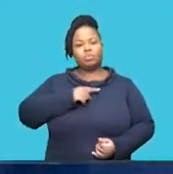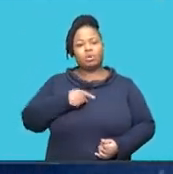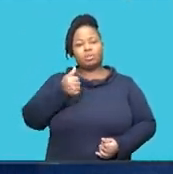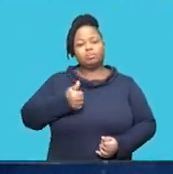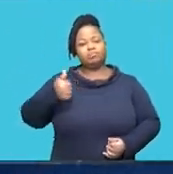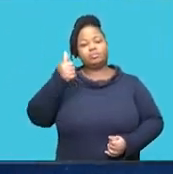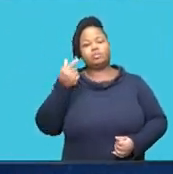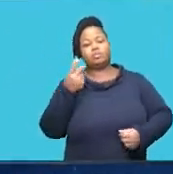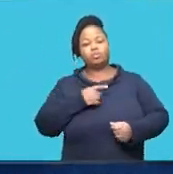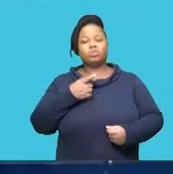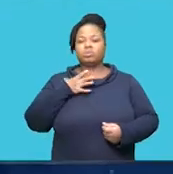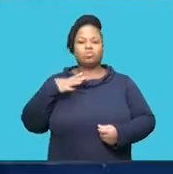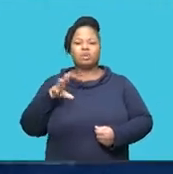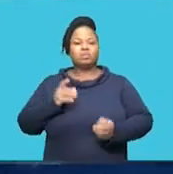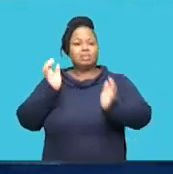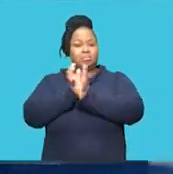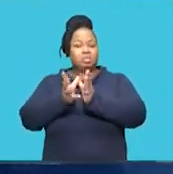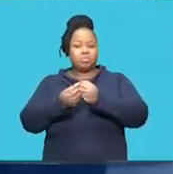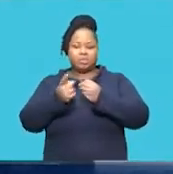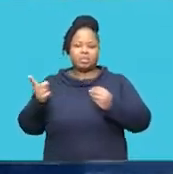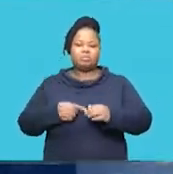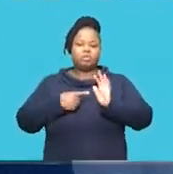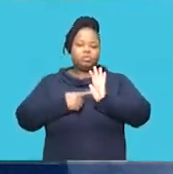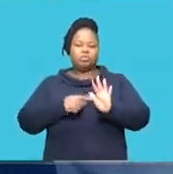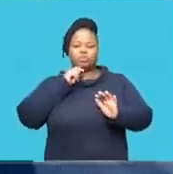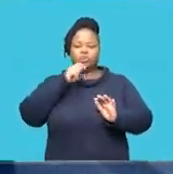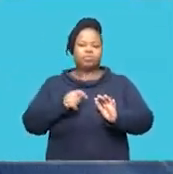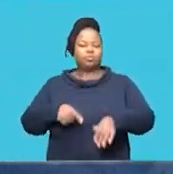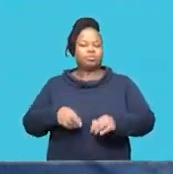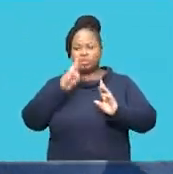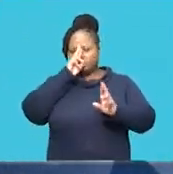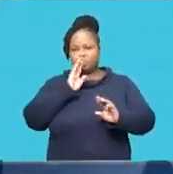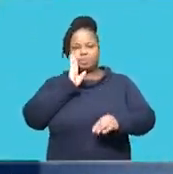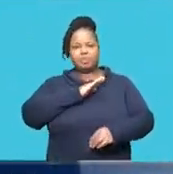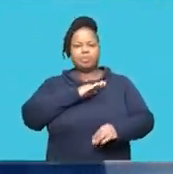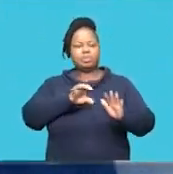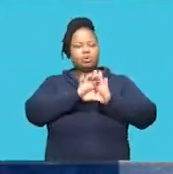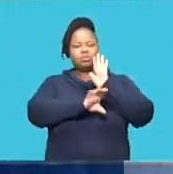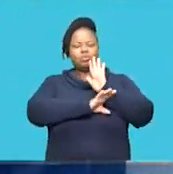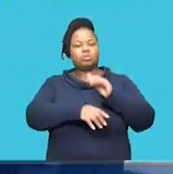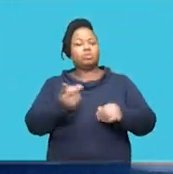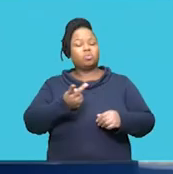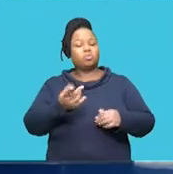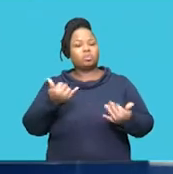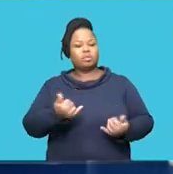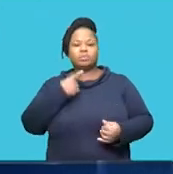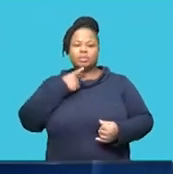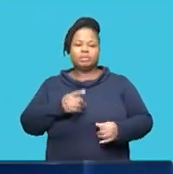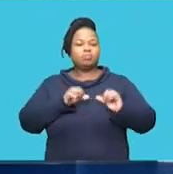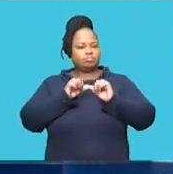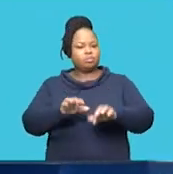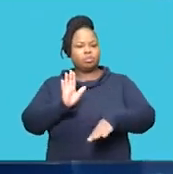weliziko ukubamba inhlanganiso nabo kubonisa ukuba akawuhloniphi umgaqo siseko. Ngoko isithi iza